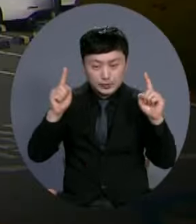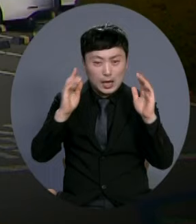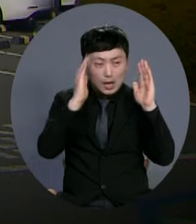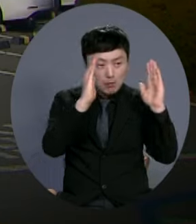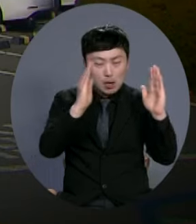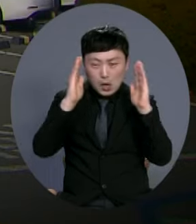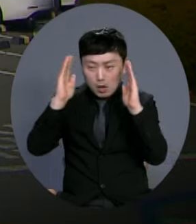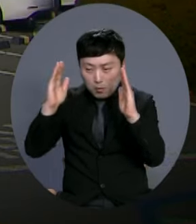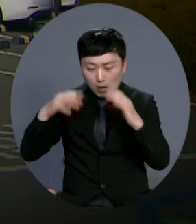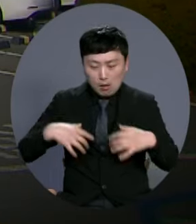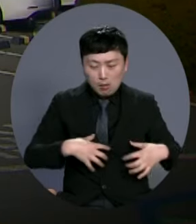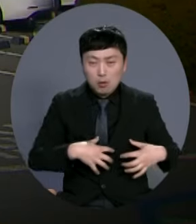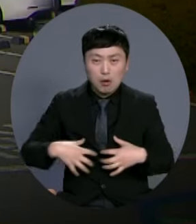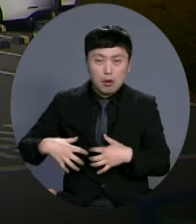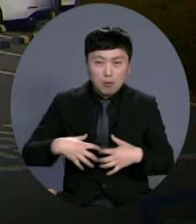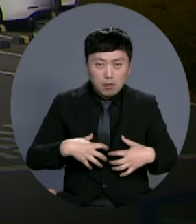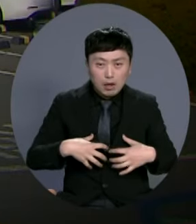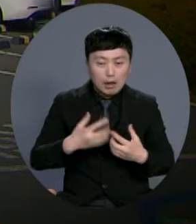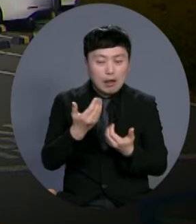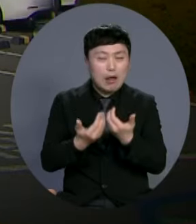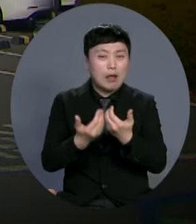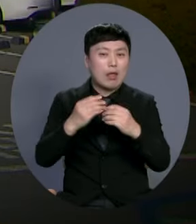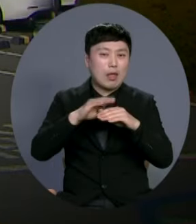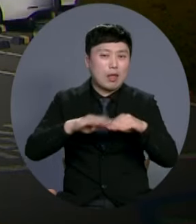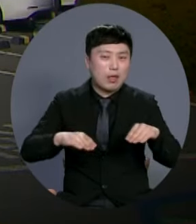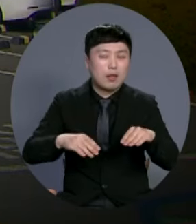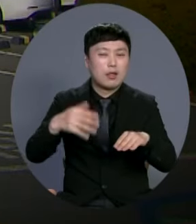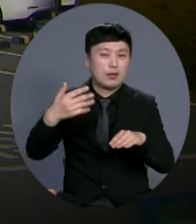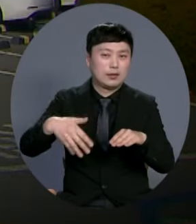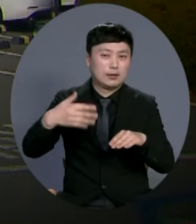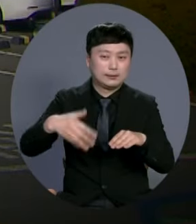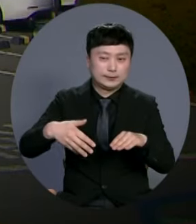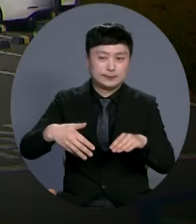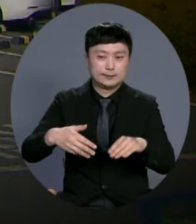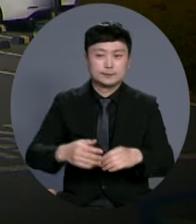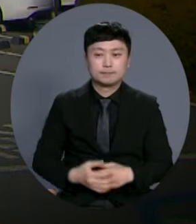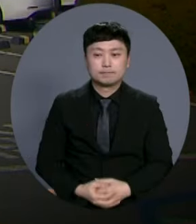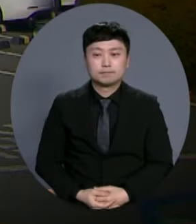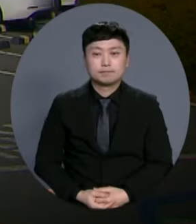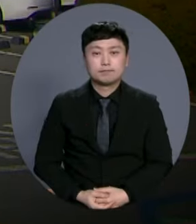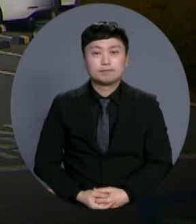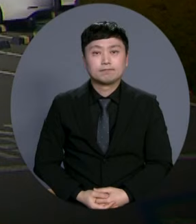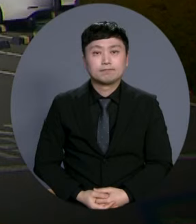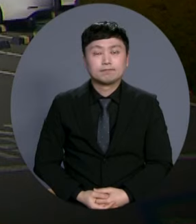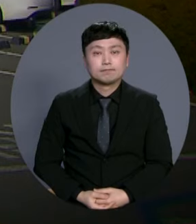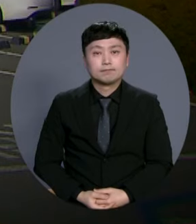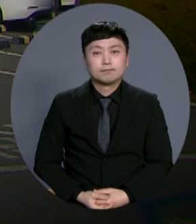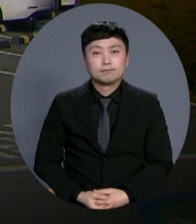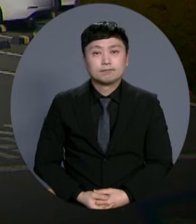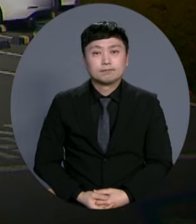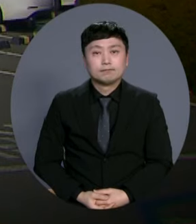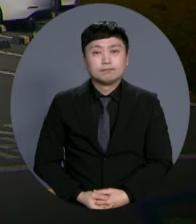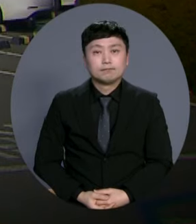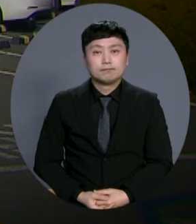휘청이고 있지만 갈등이 해결될 기미는 보이지 않고 있습니다 MBC 뉴스 재영입